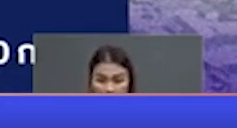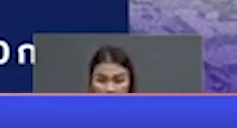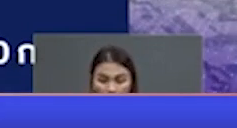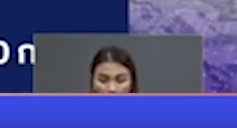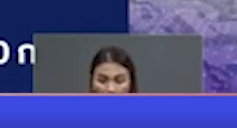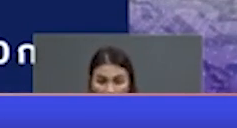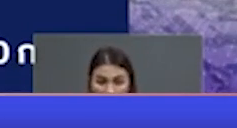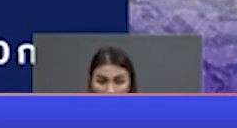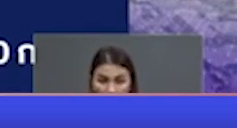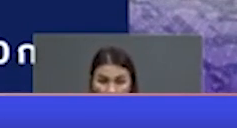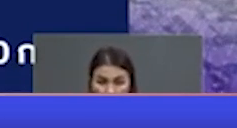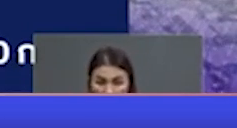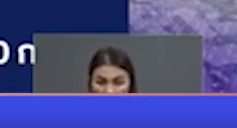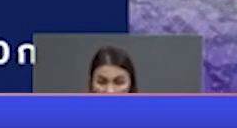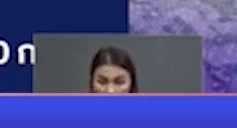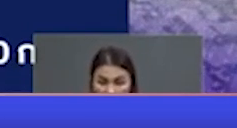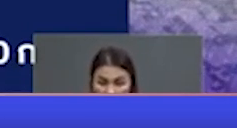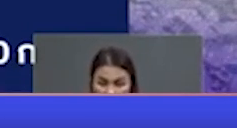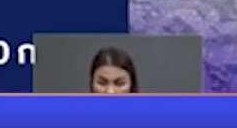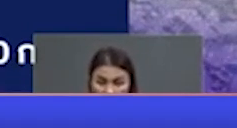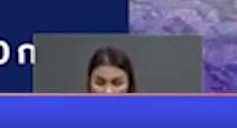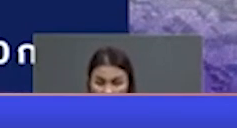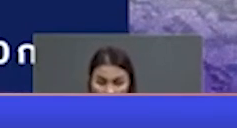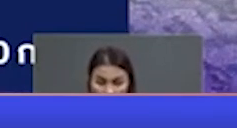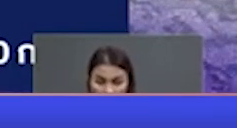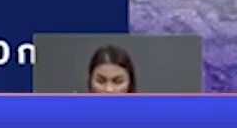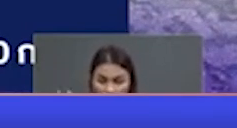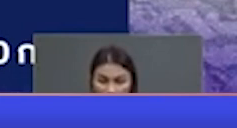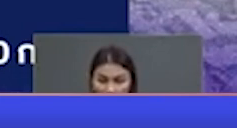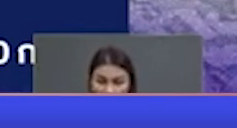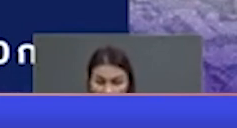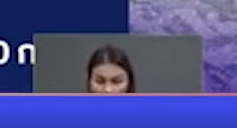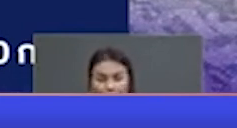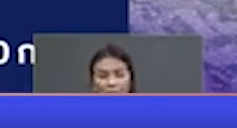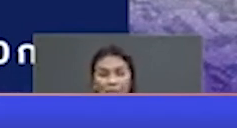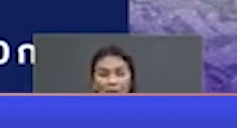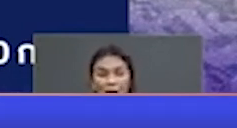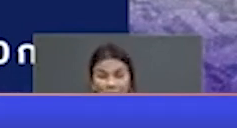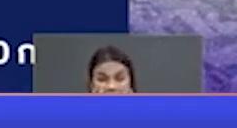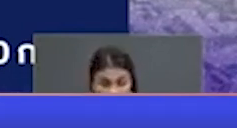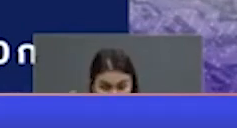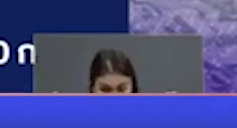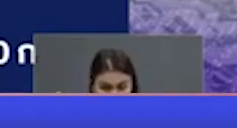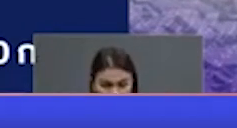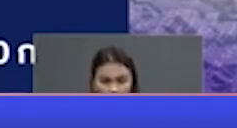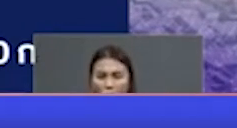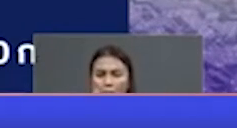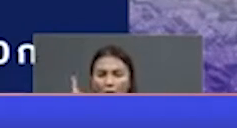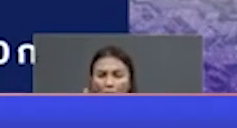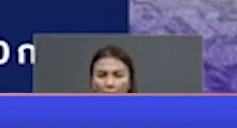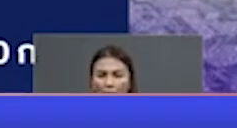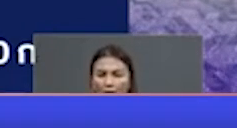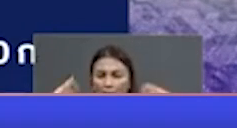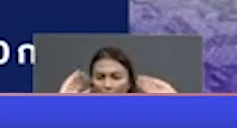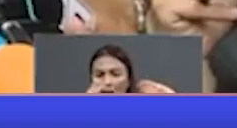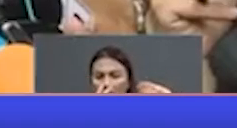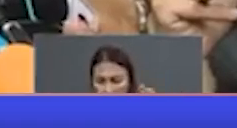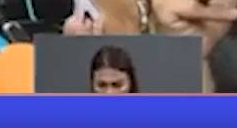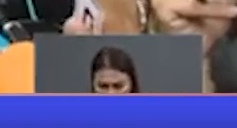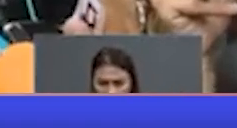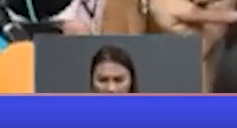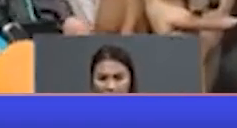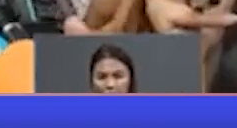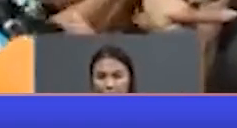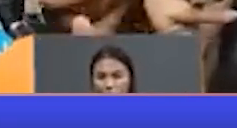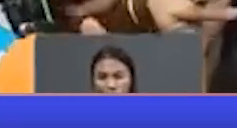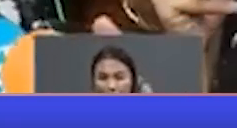เดือนกันยายนนะคะจะไม่เรียกเก็บค่าไฟฟ้าส่วนในเดือนตุลาคมจะให้ส่วนลดค่ะสำหรับค่าไฟ